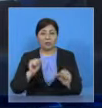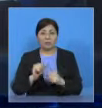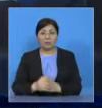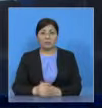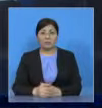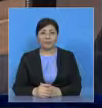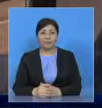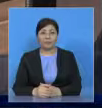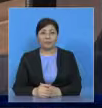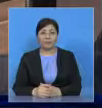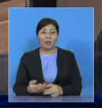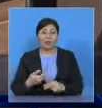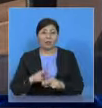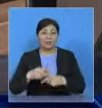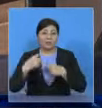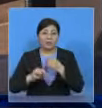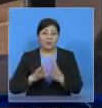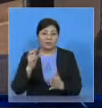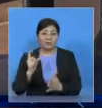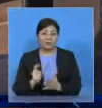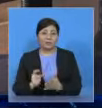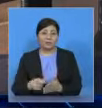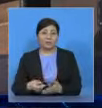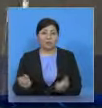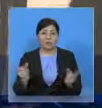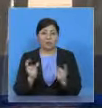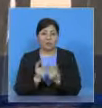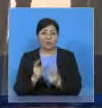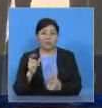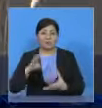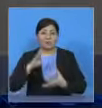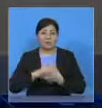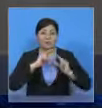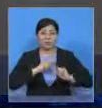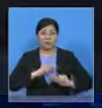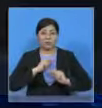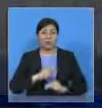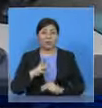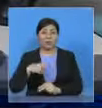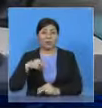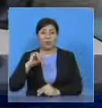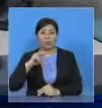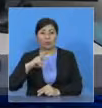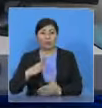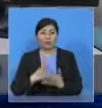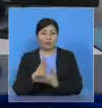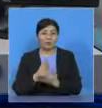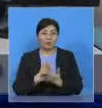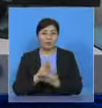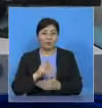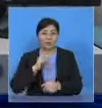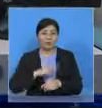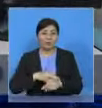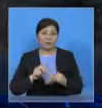вот это серьезная большая проблема. Далее депутаты посетили приемную для граждан, ознакомились с работой модульного стационарного поста и